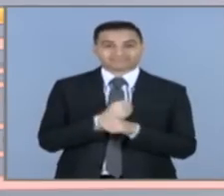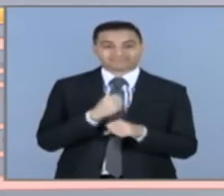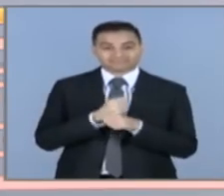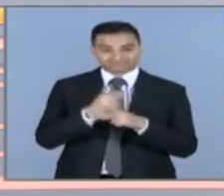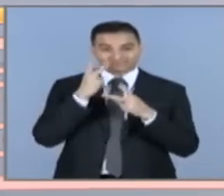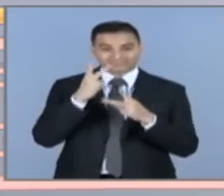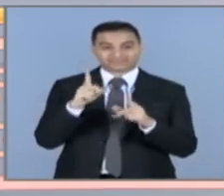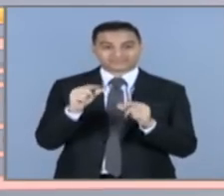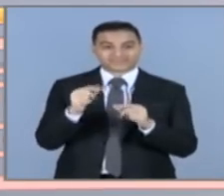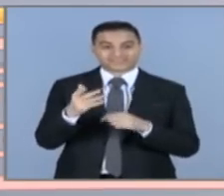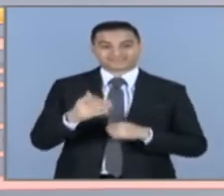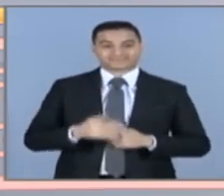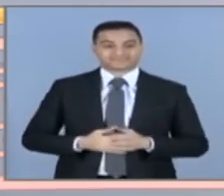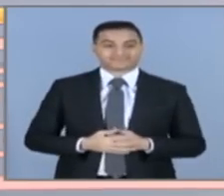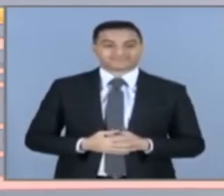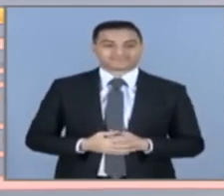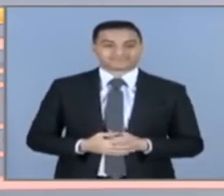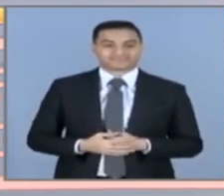شايف؟